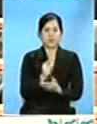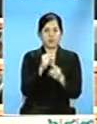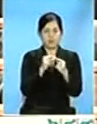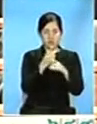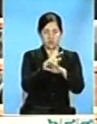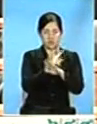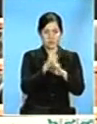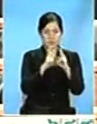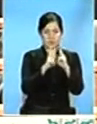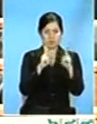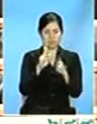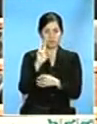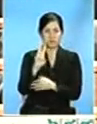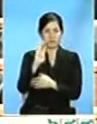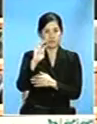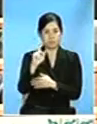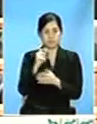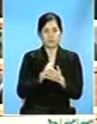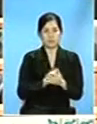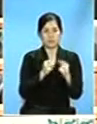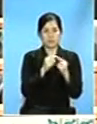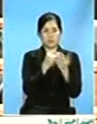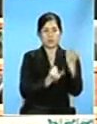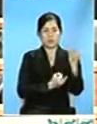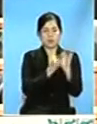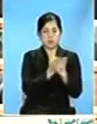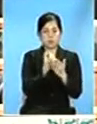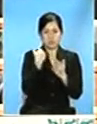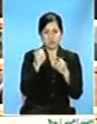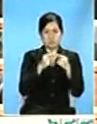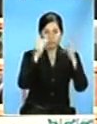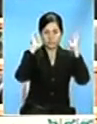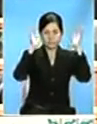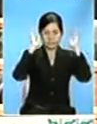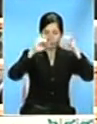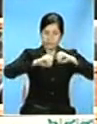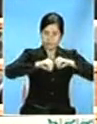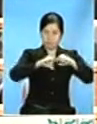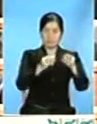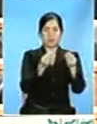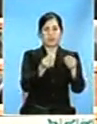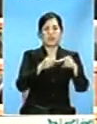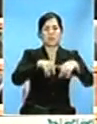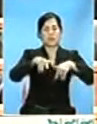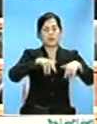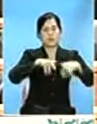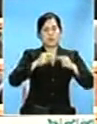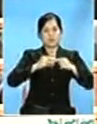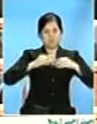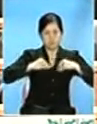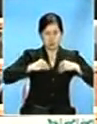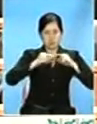านกรรมาธิการวิสามัญในจังหวัดนะครับก็จะต้องรณรงค์ประชาสัมพันธ์ให้พี่น้องประชาชนรับร่างรัฐธรรม